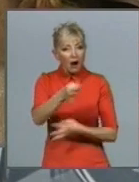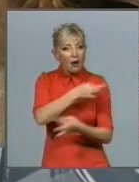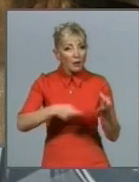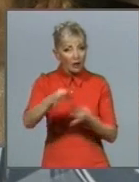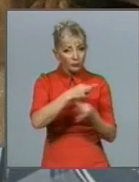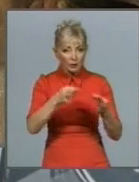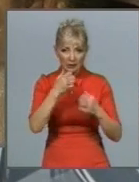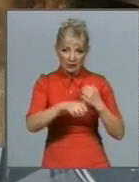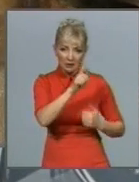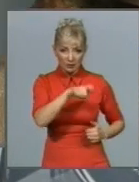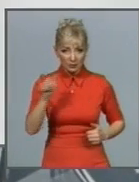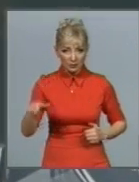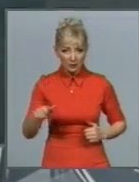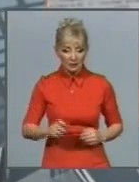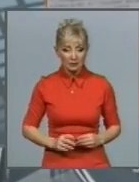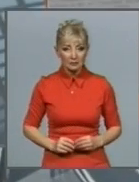серед громадськості.